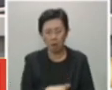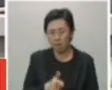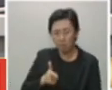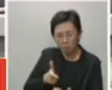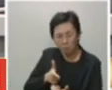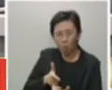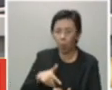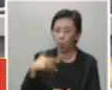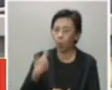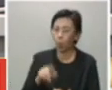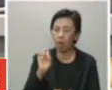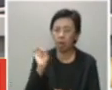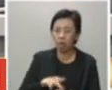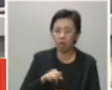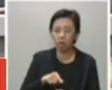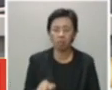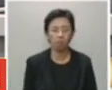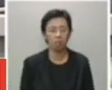ง